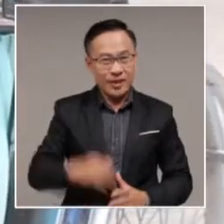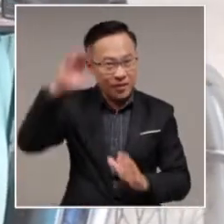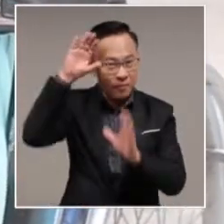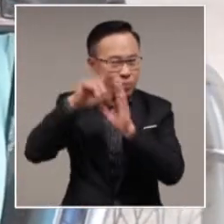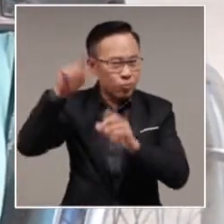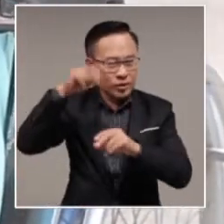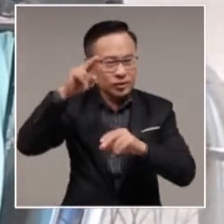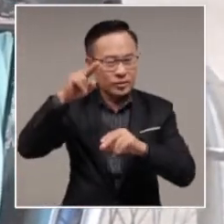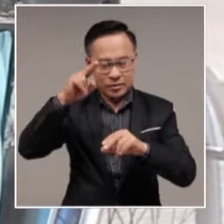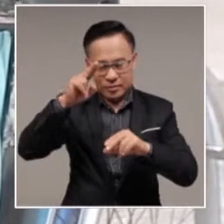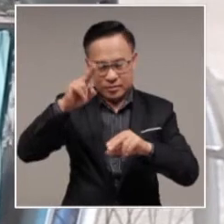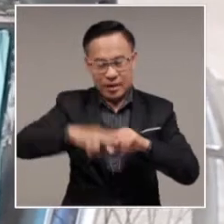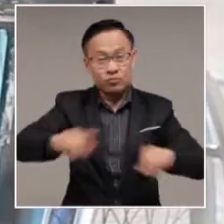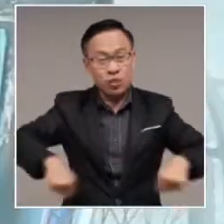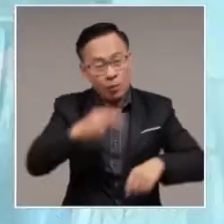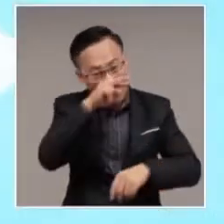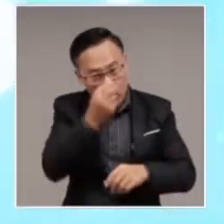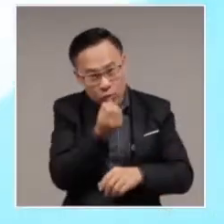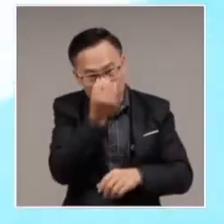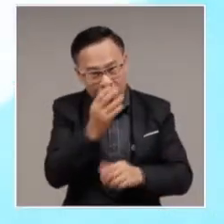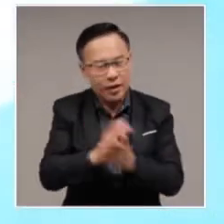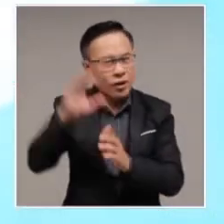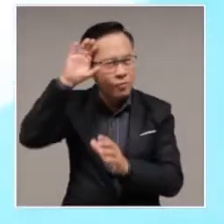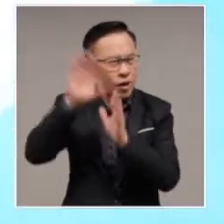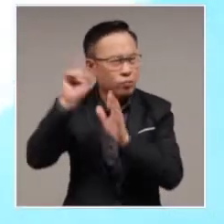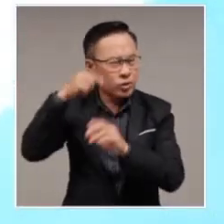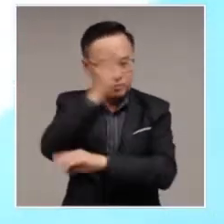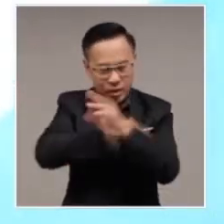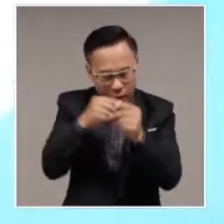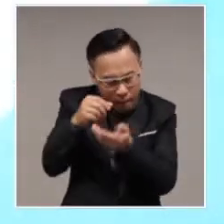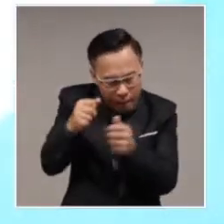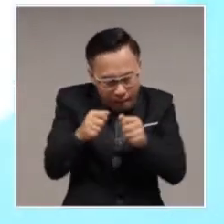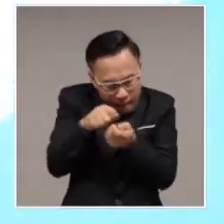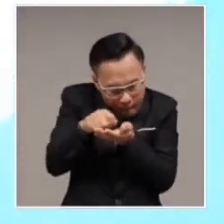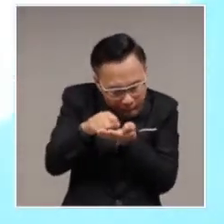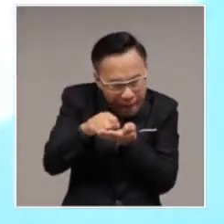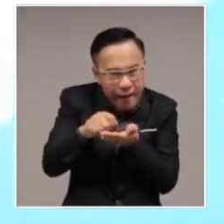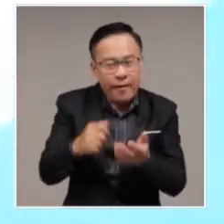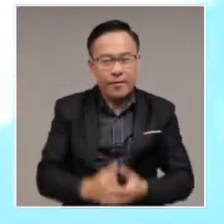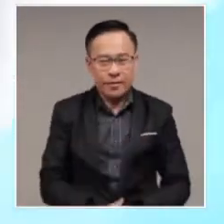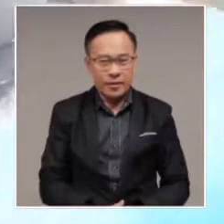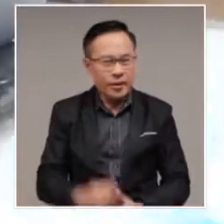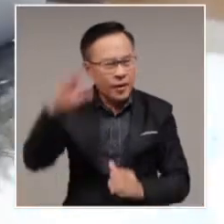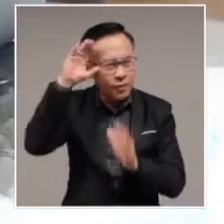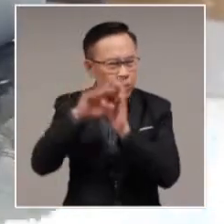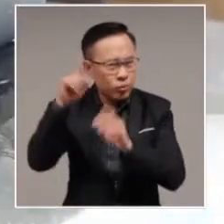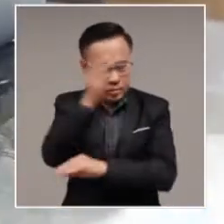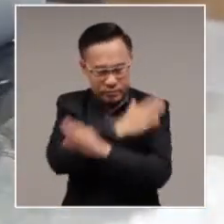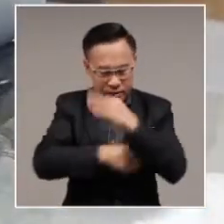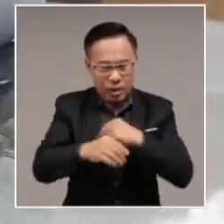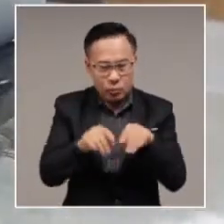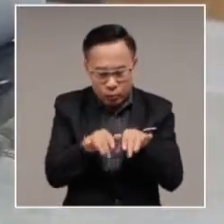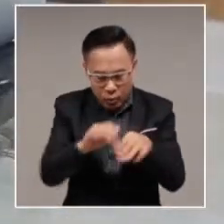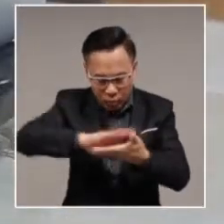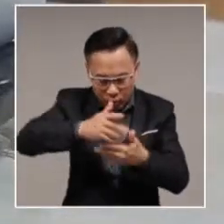ภาพพี่นุ้ยนั่งมองดอกชวนชมภาพพี่นุ้ยเขียนหนังสือด้วยแขนที่ขาดด้วนภาพพี่นุ้ยนั่งทำงานโดยใ